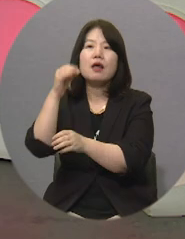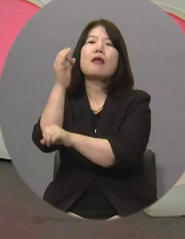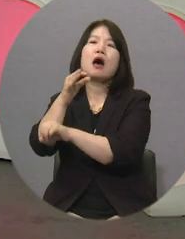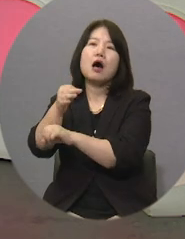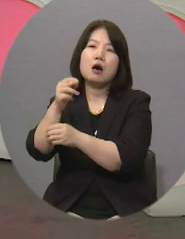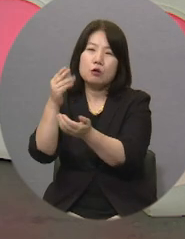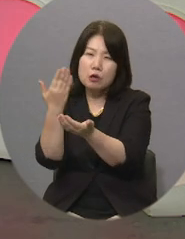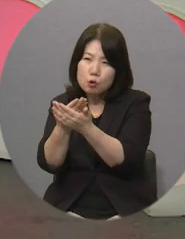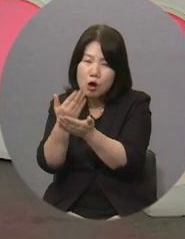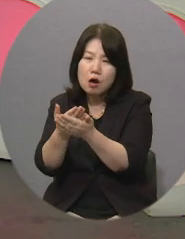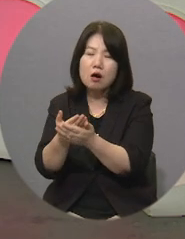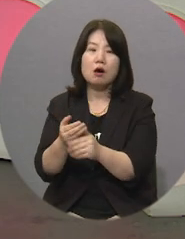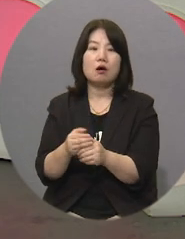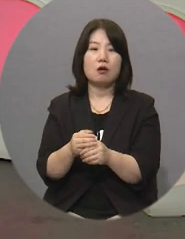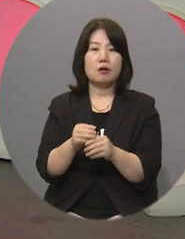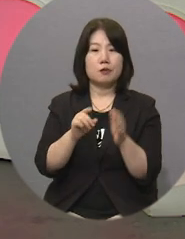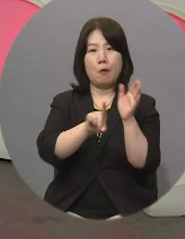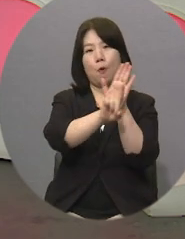경우는 감수하기로 했습니다.